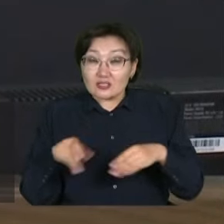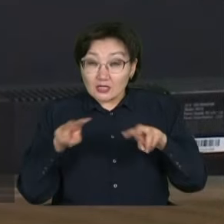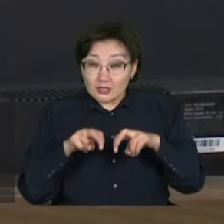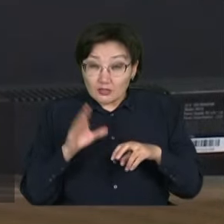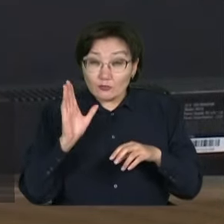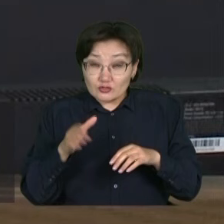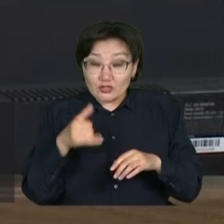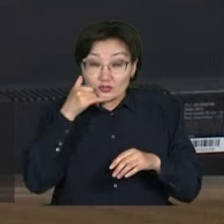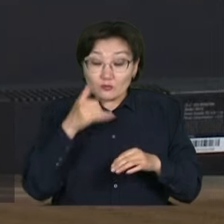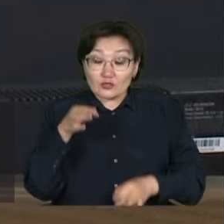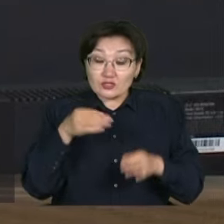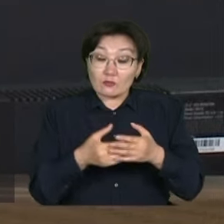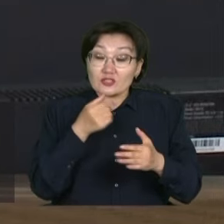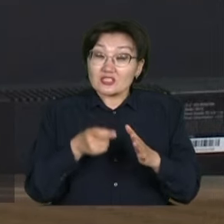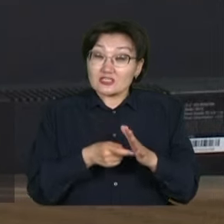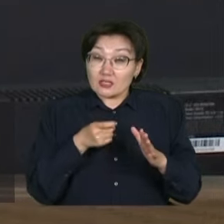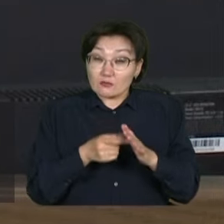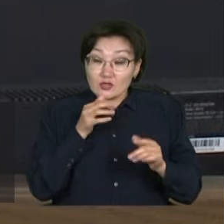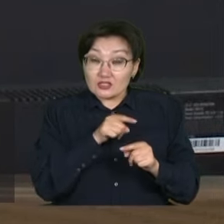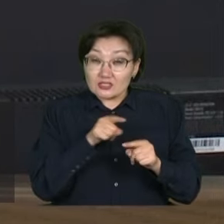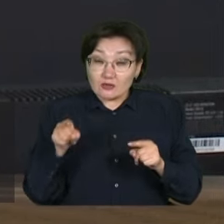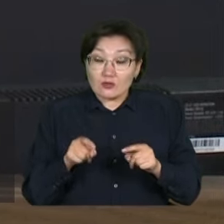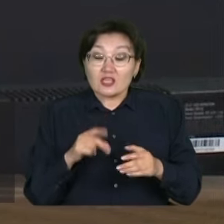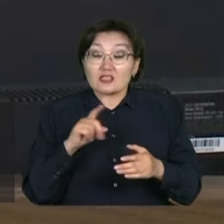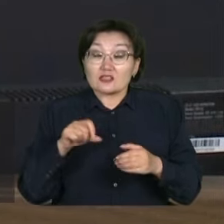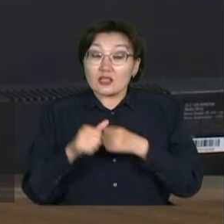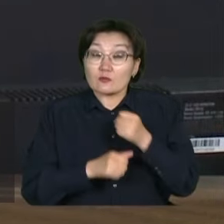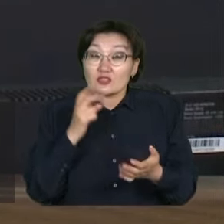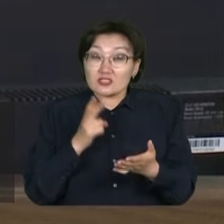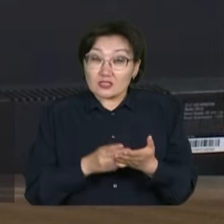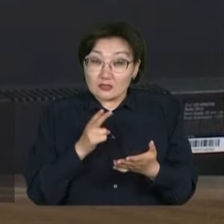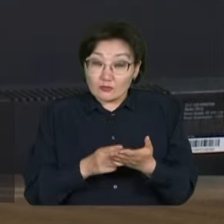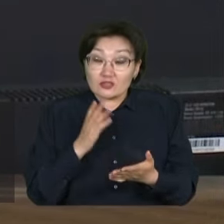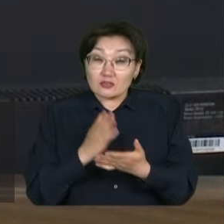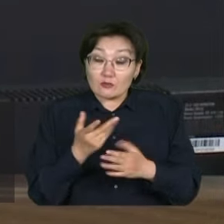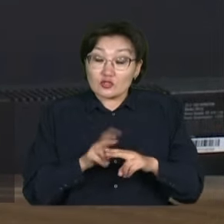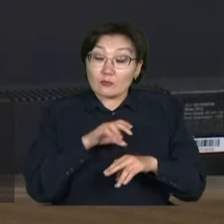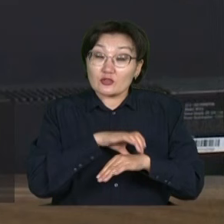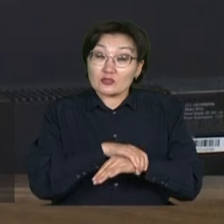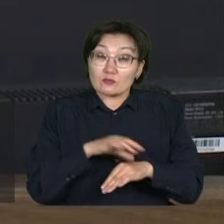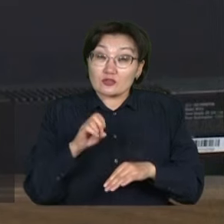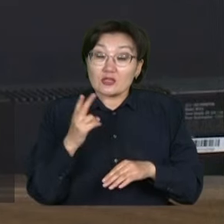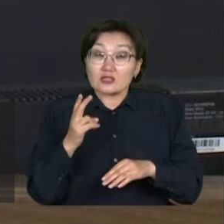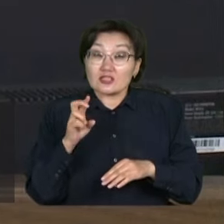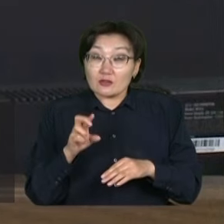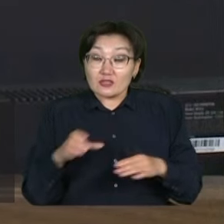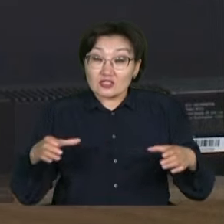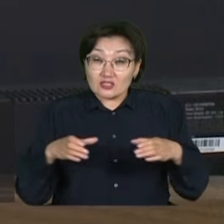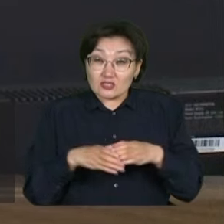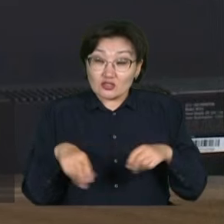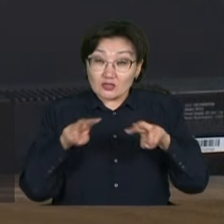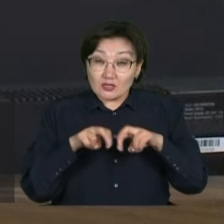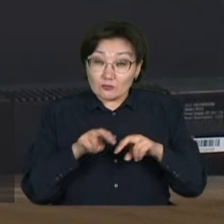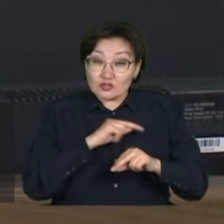қаралады. Телефон сотқа дейінгі тергеп тексеру кезінде заттай айғақ ретінде танылды. Бұл факты бойынша ұлттық қауіпсіздік комитеті